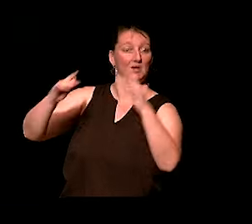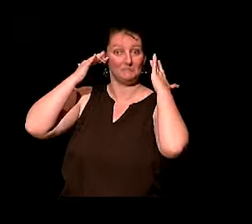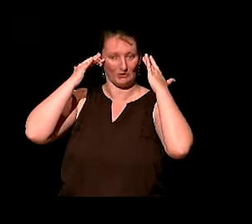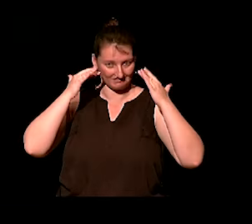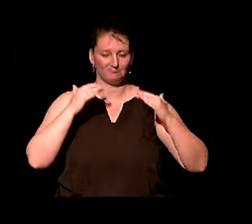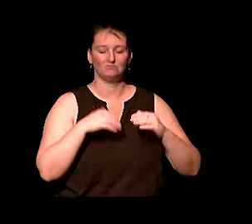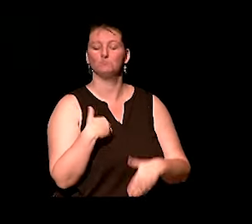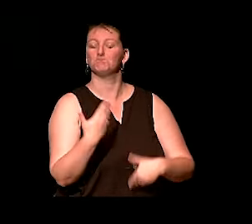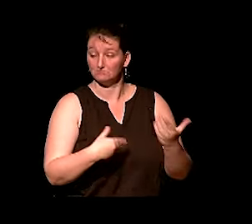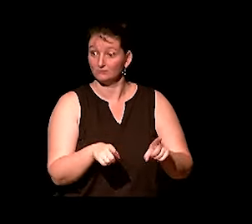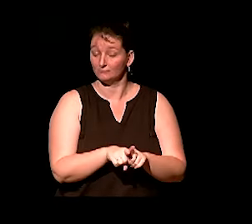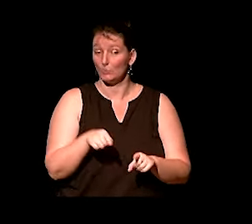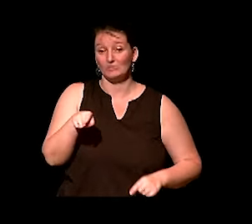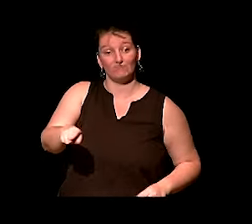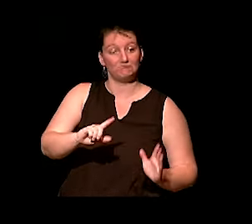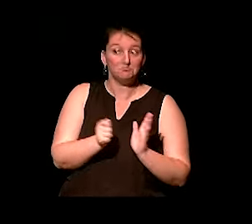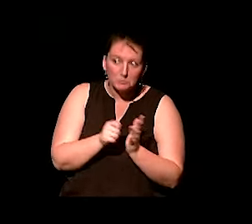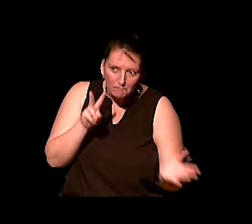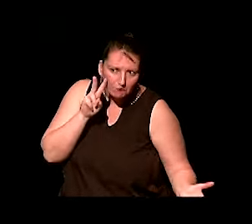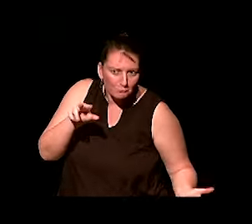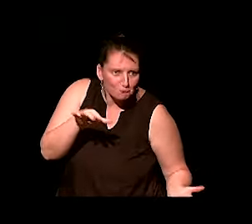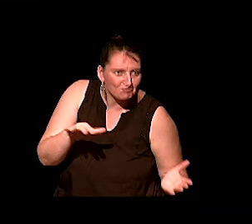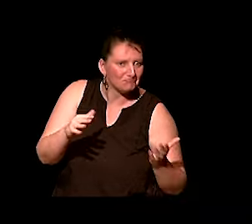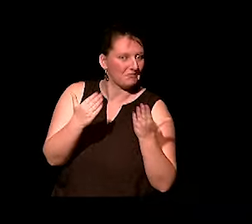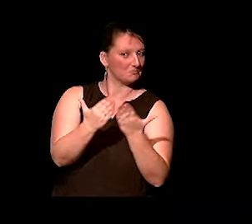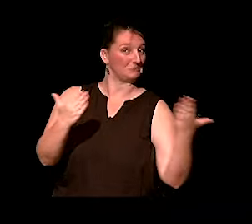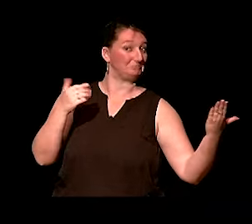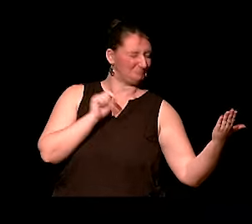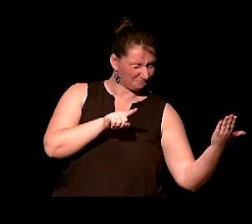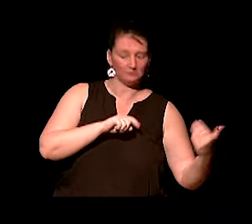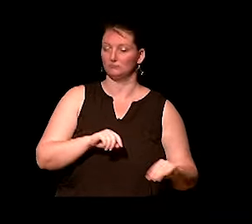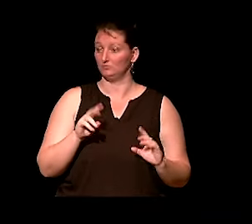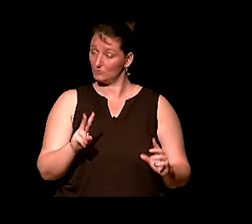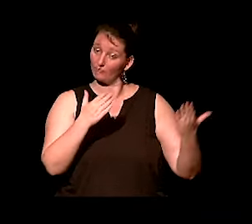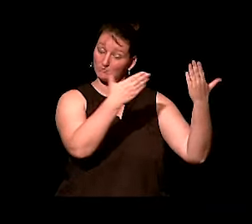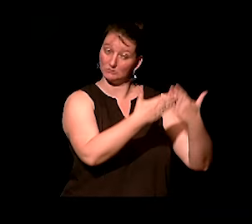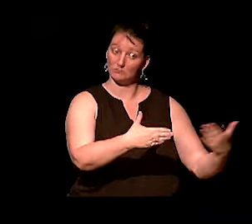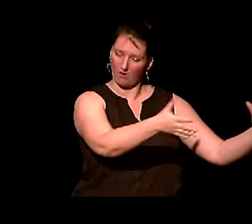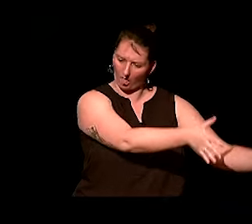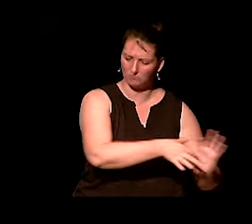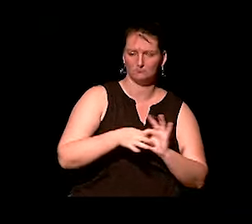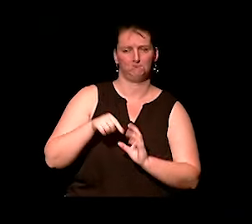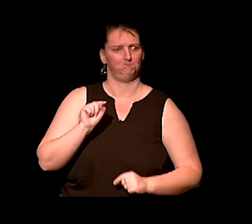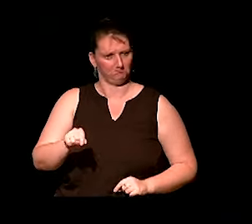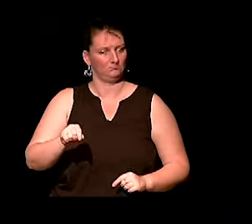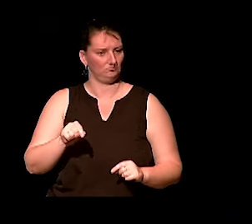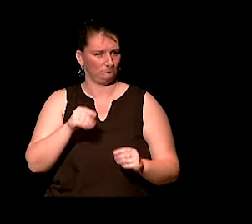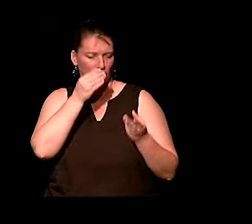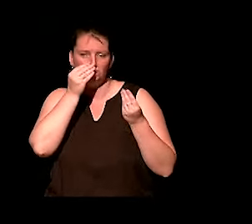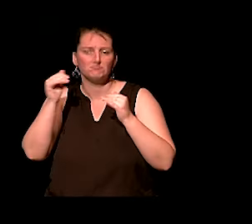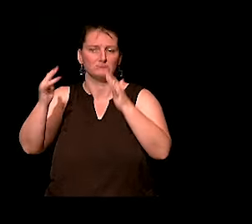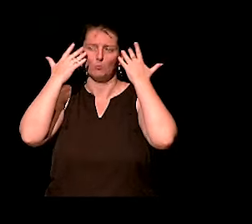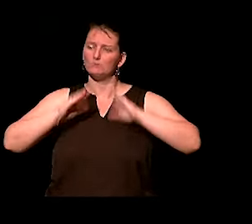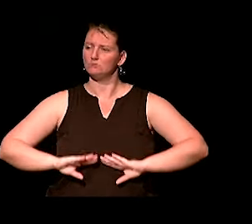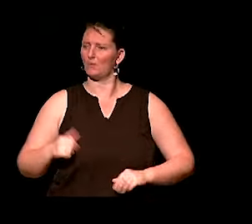avez aussi retenu de cette exposition, si vous l'avez vu, que le cinéma n'était pas uniquement lié à l'impressionnisme, contrairement à ce